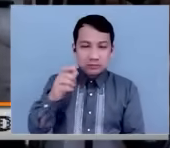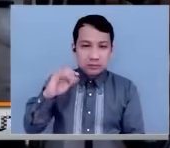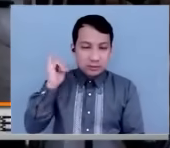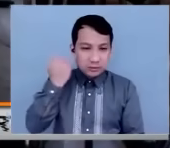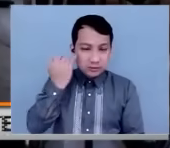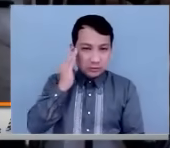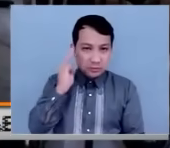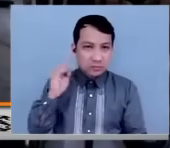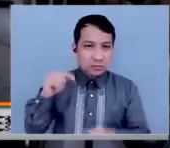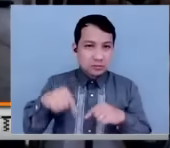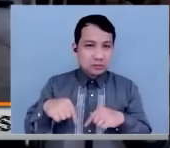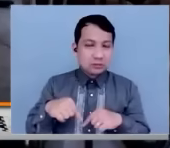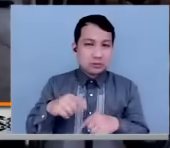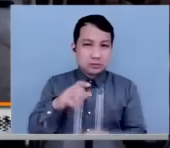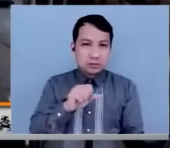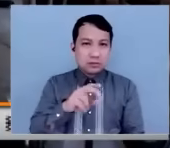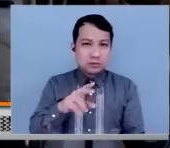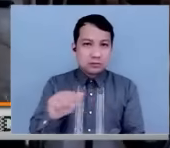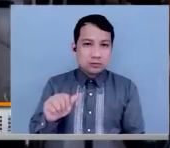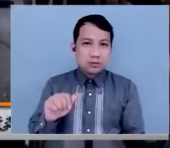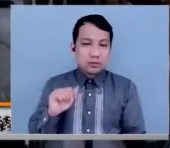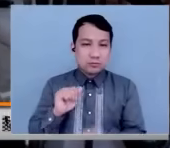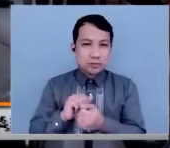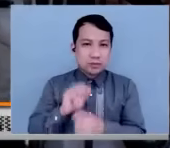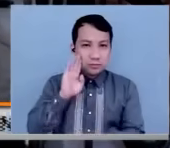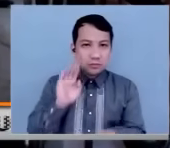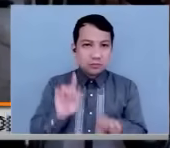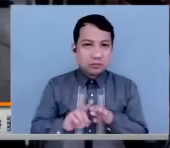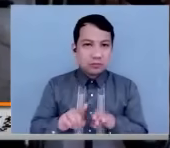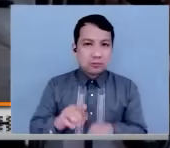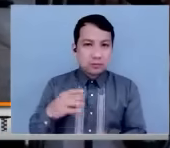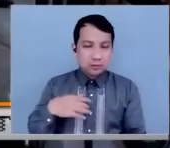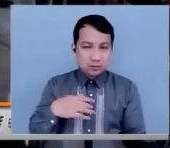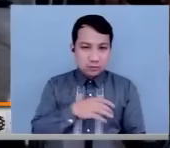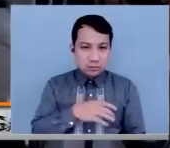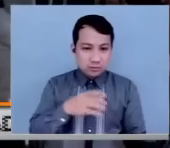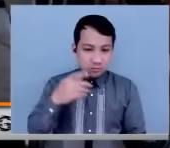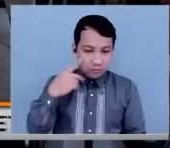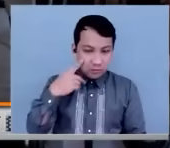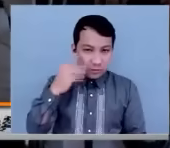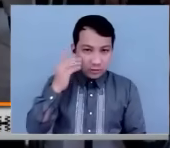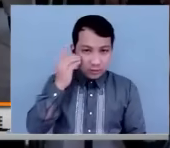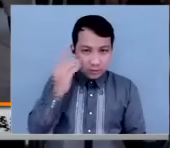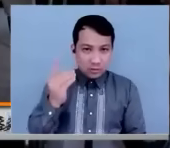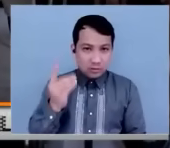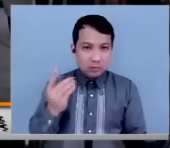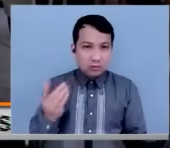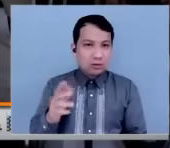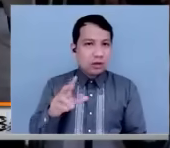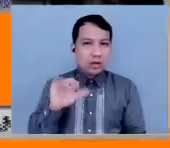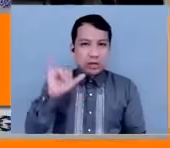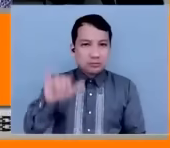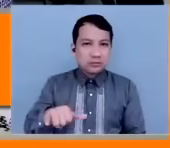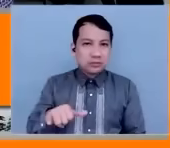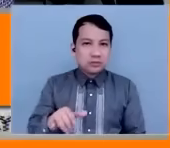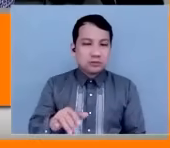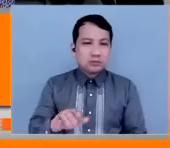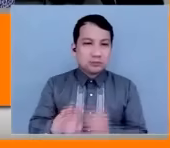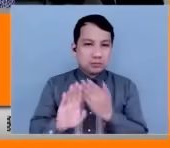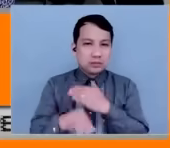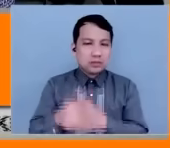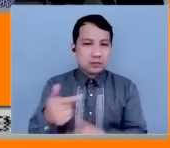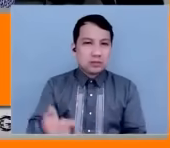zona pati ang kapatid ni VP Sara na si Congressman Paolo pulong Duterte no show B Maraming